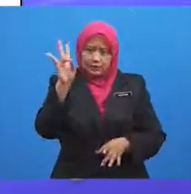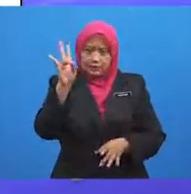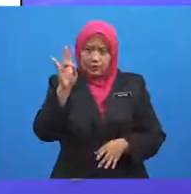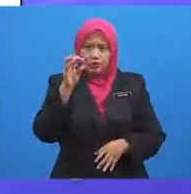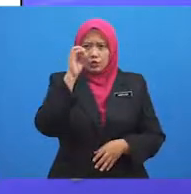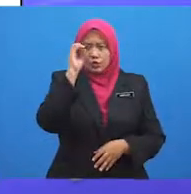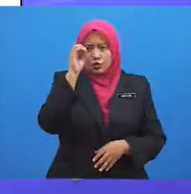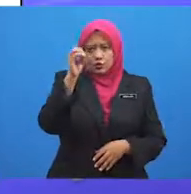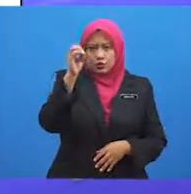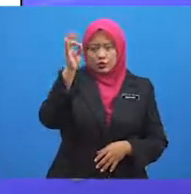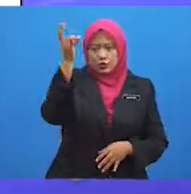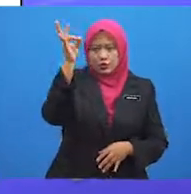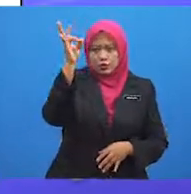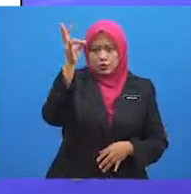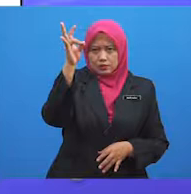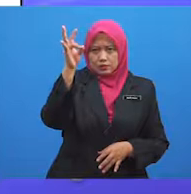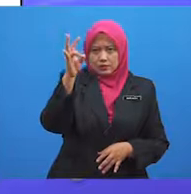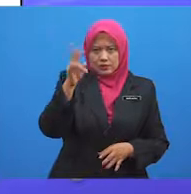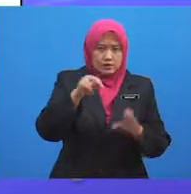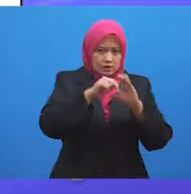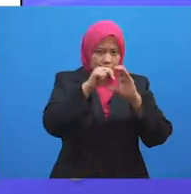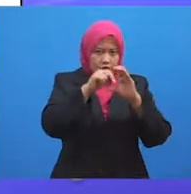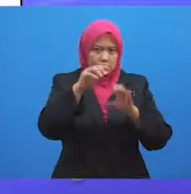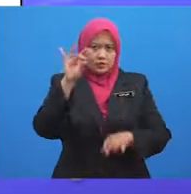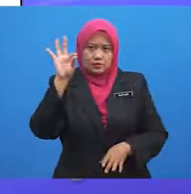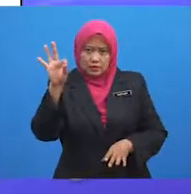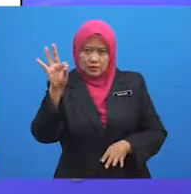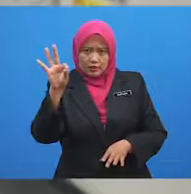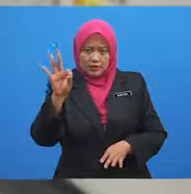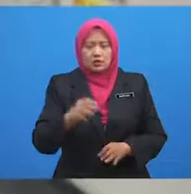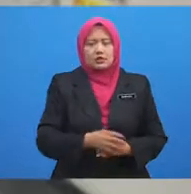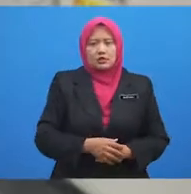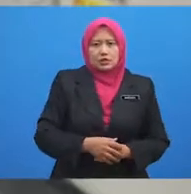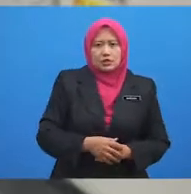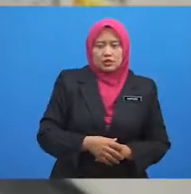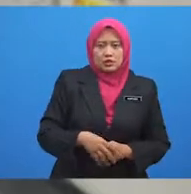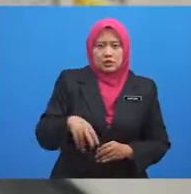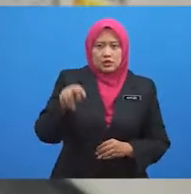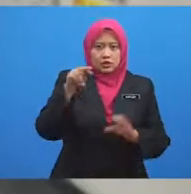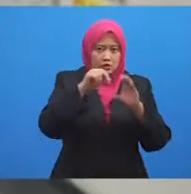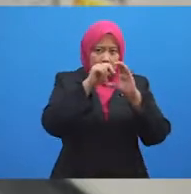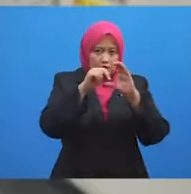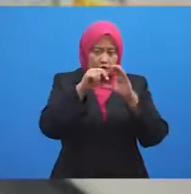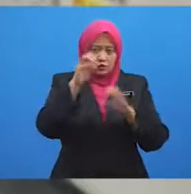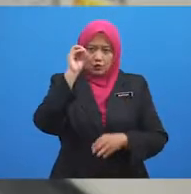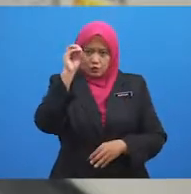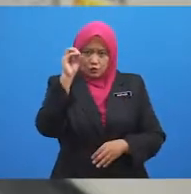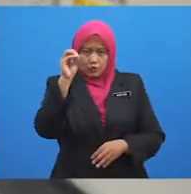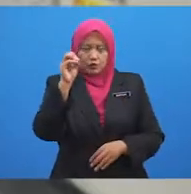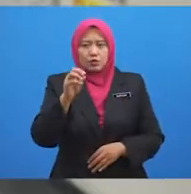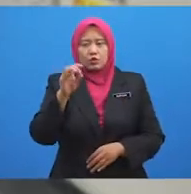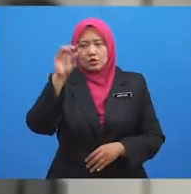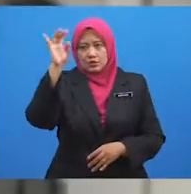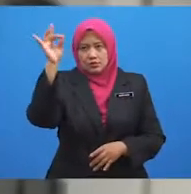neutron oksigen 18 ialah 10. Contoh yang kedua ialah